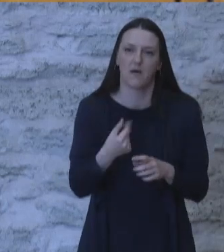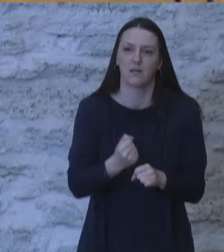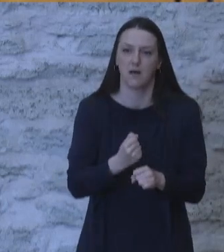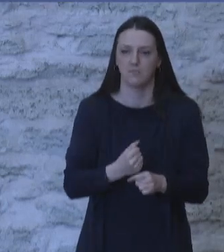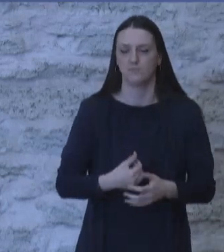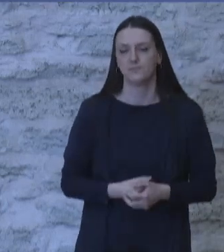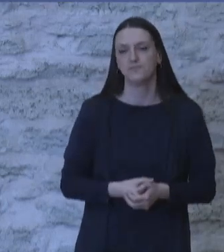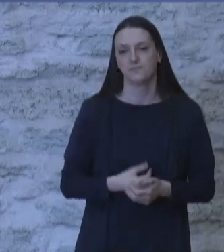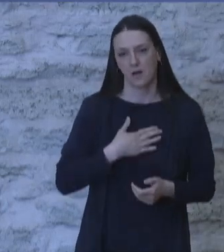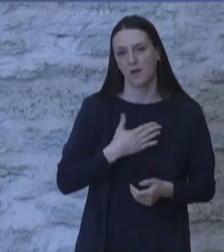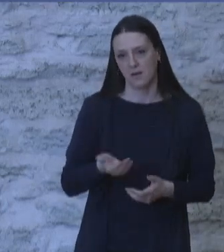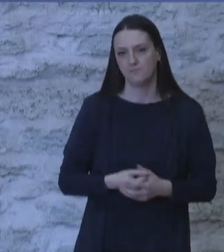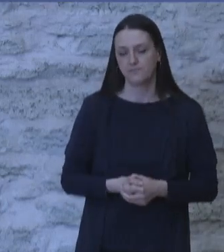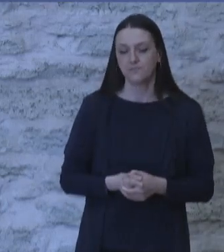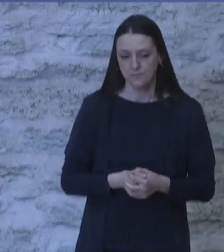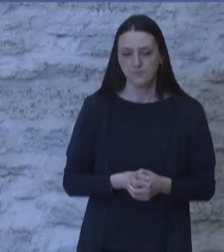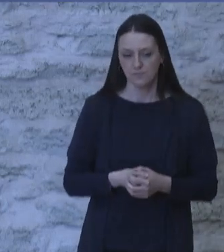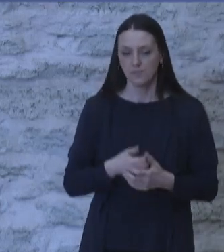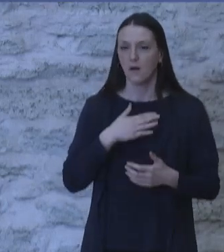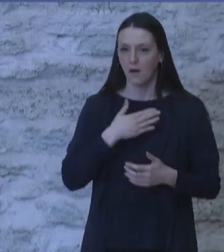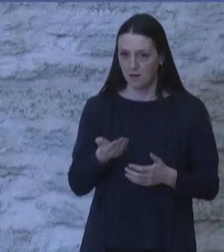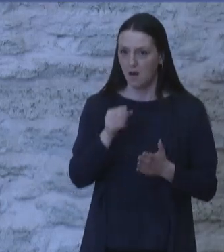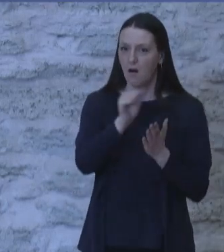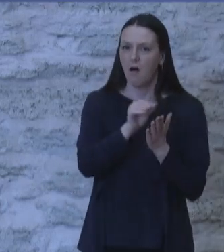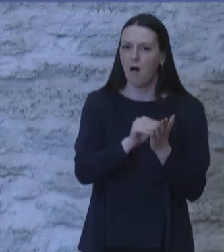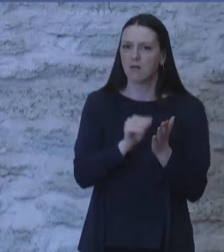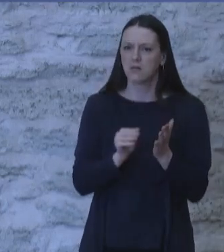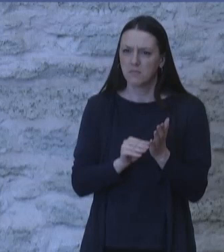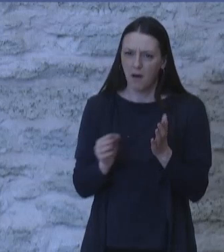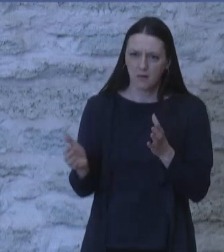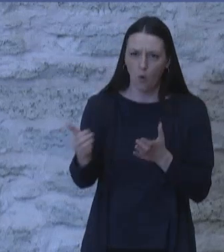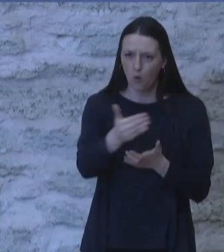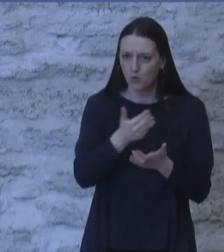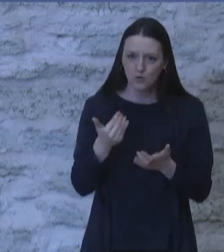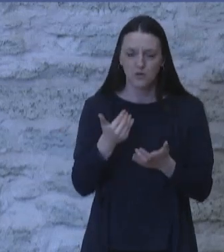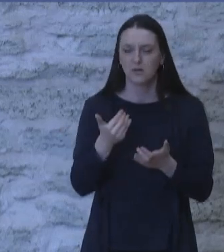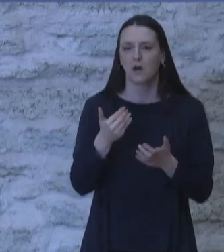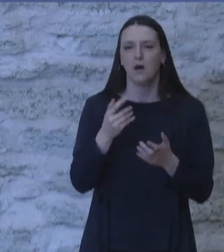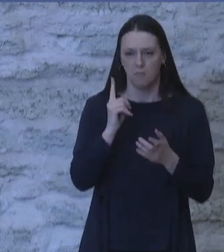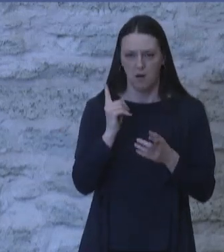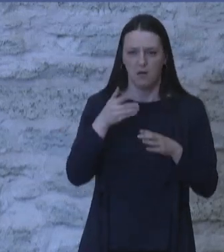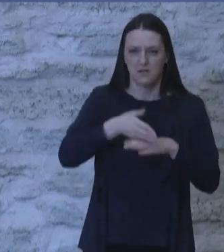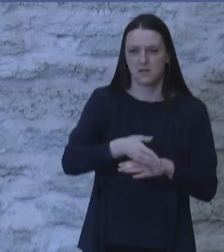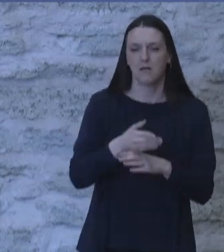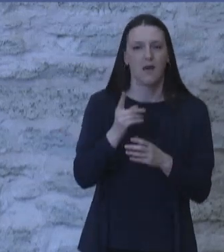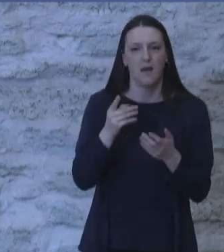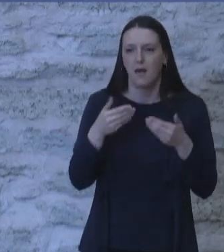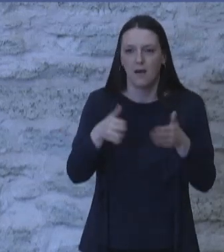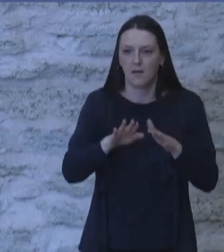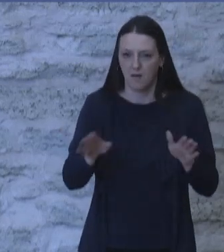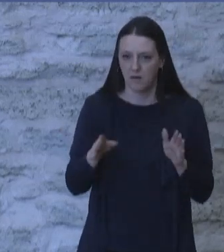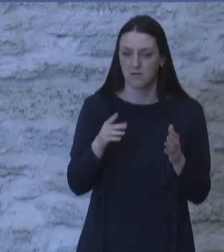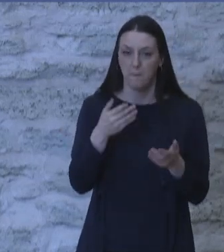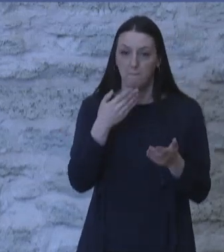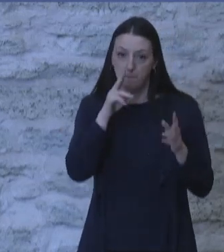Ja aitäh. Niipalju veel, sest need andme kogusid ei avata. Päringute puhul peab endiselt olema väga selge, seaduslik